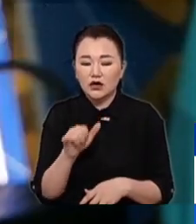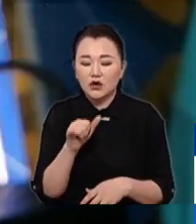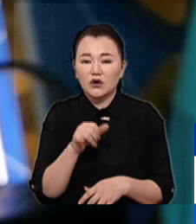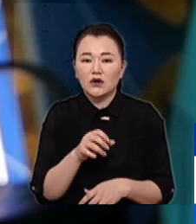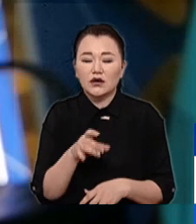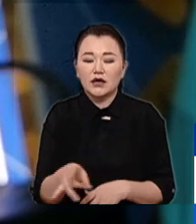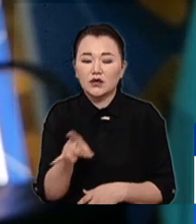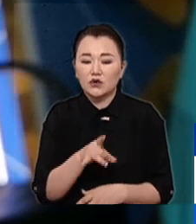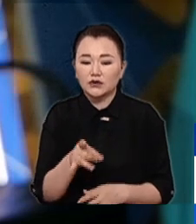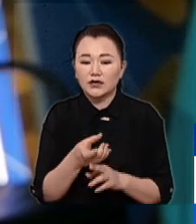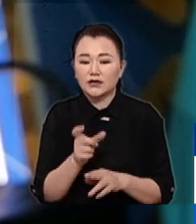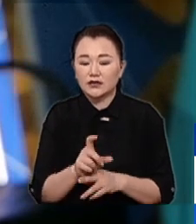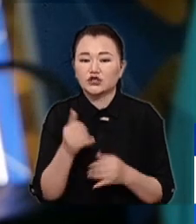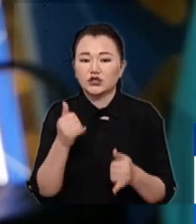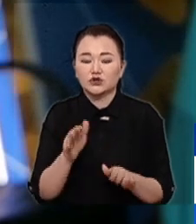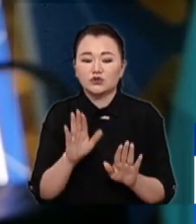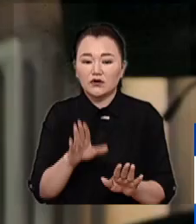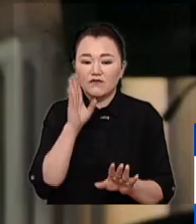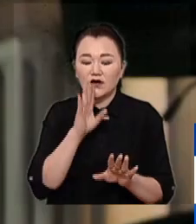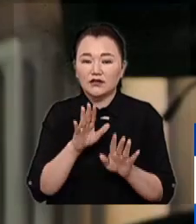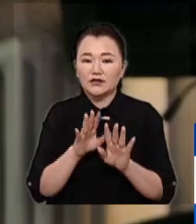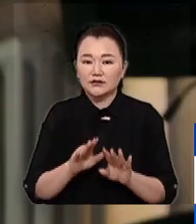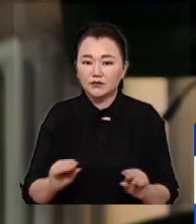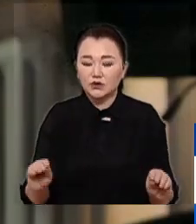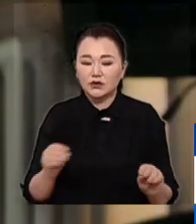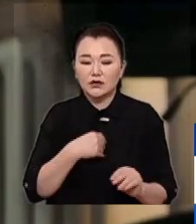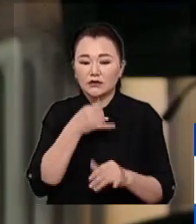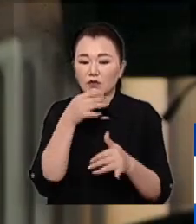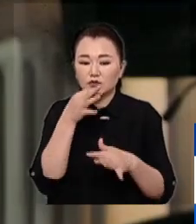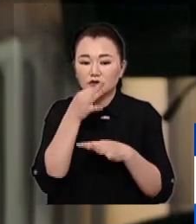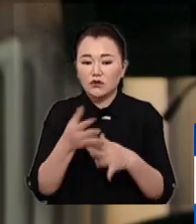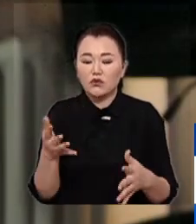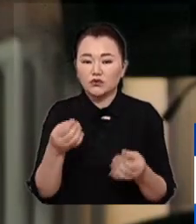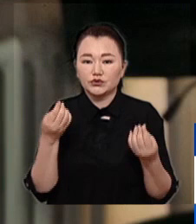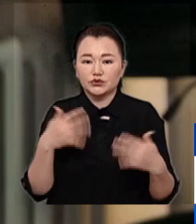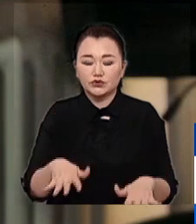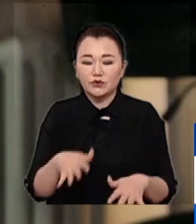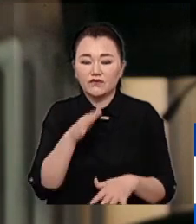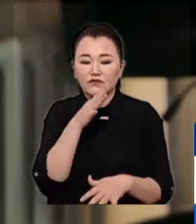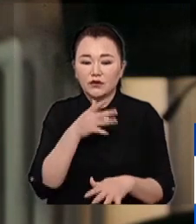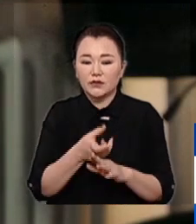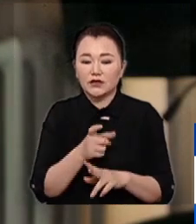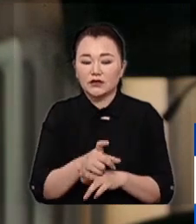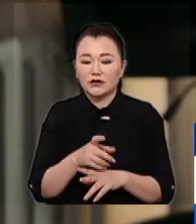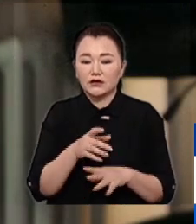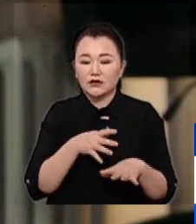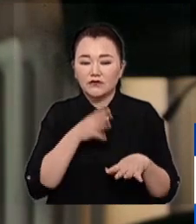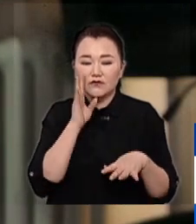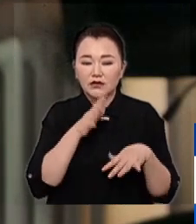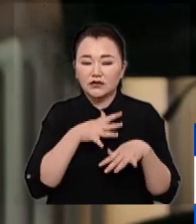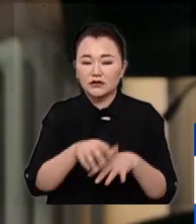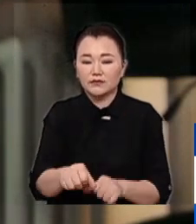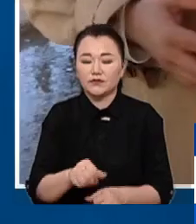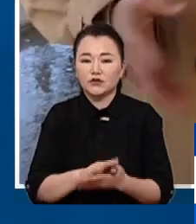Уилского района. Сейчас там только вода спала. Я не могу сказать, какой ущерб принесен во время вот этой